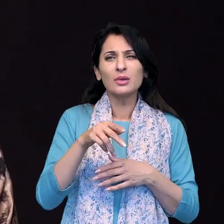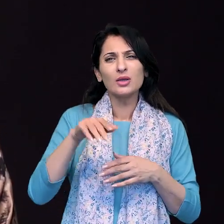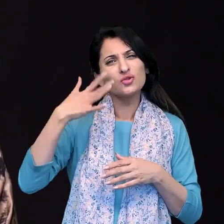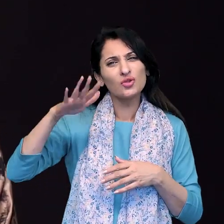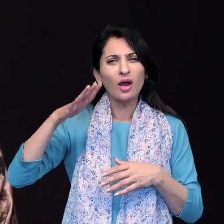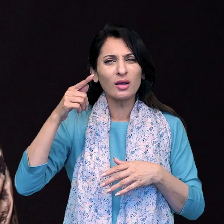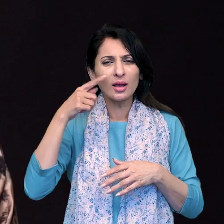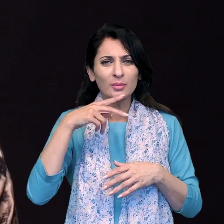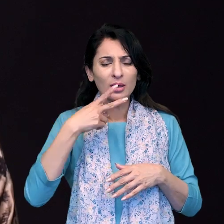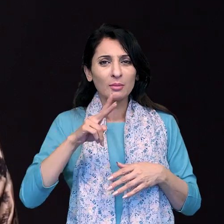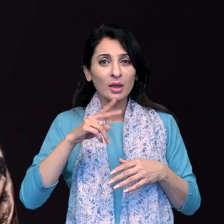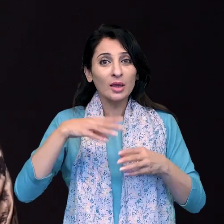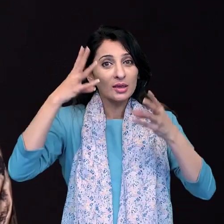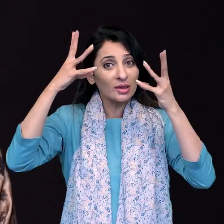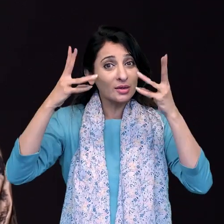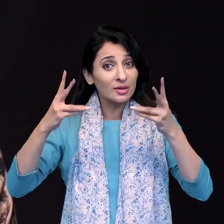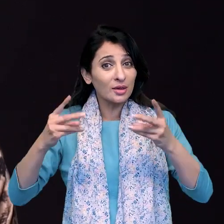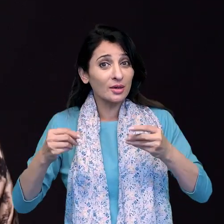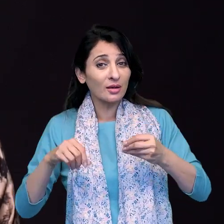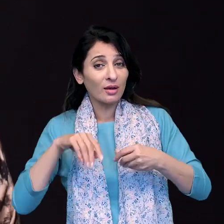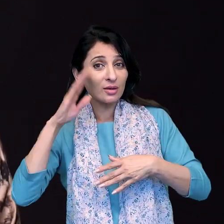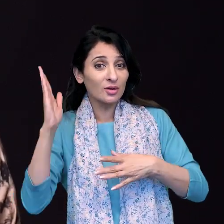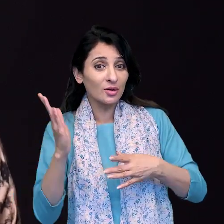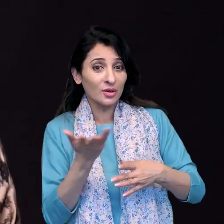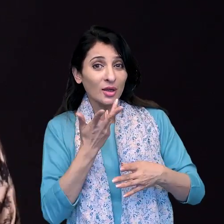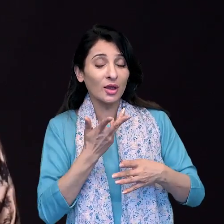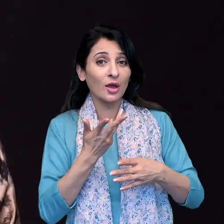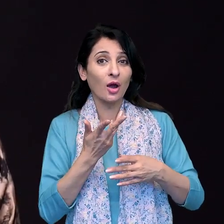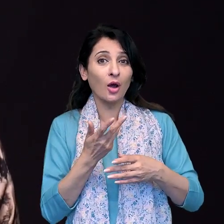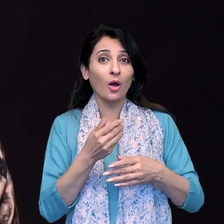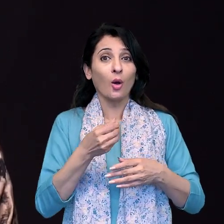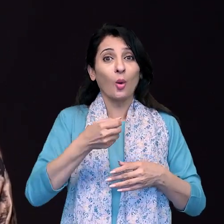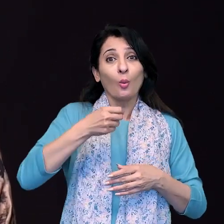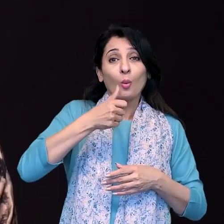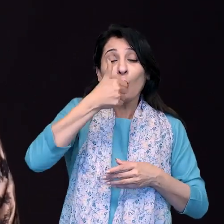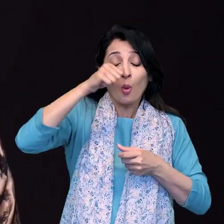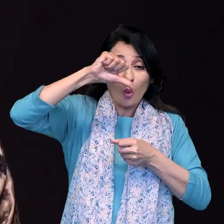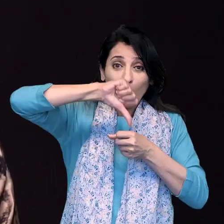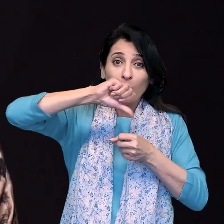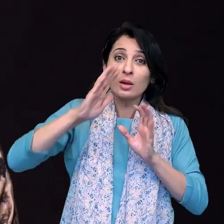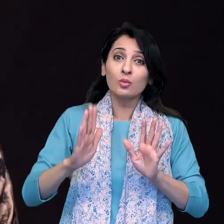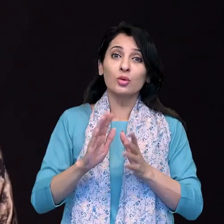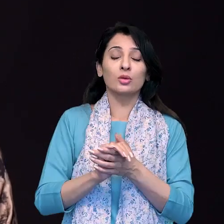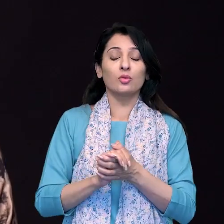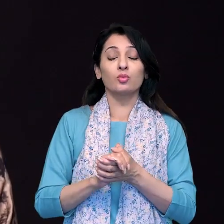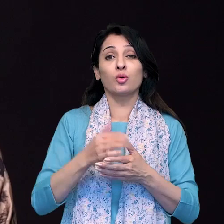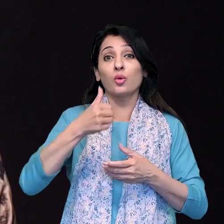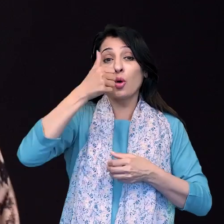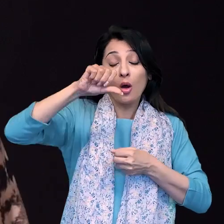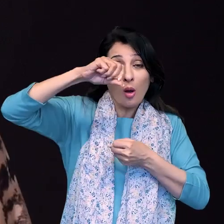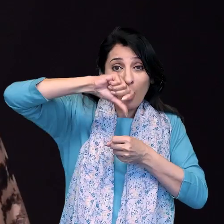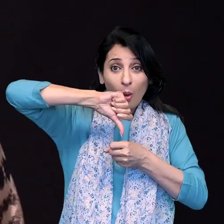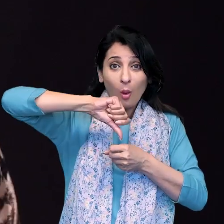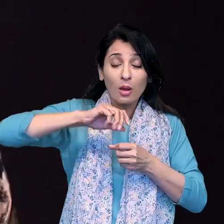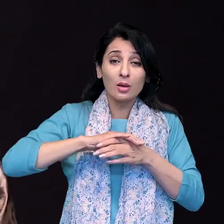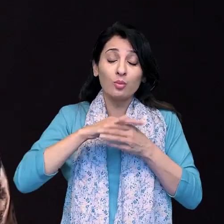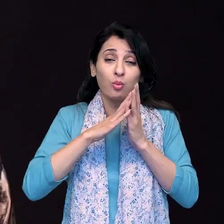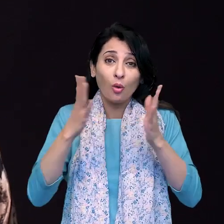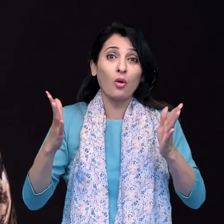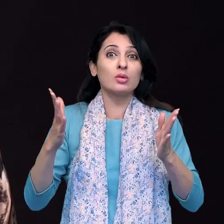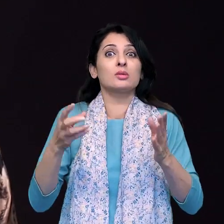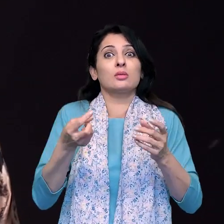टर्म सुना हो, डेटा इज़ द न्यू ऑयल कहा जाता है। ऑयल इज़ अ वेरी वैल्यूबल कमोडिटी, आपको पता है द वर्ल्ड